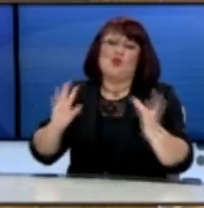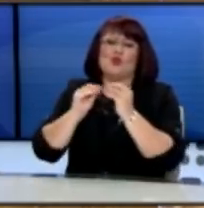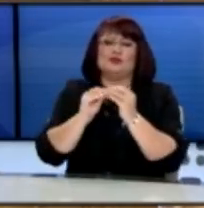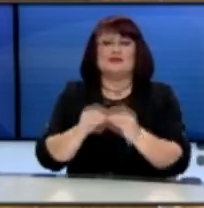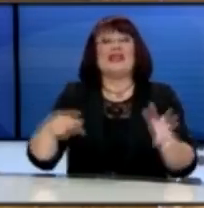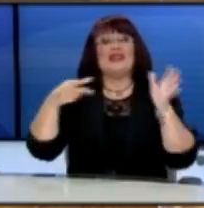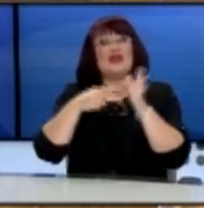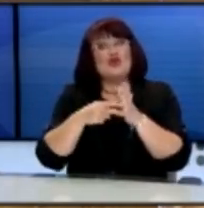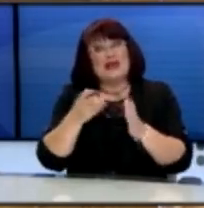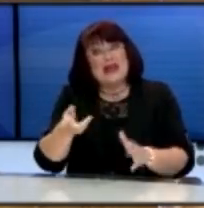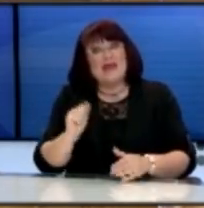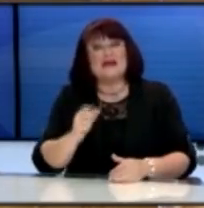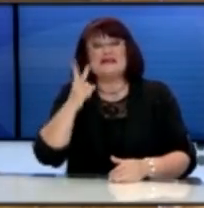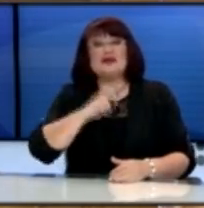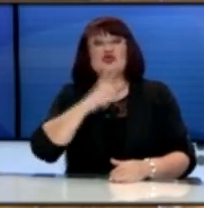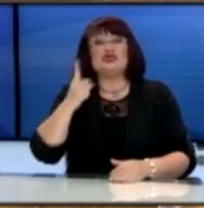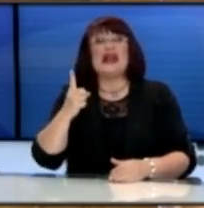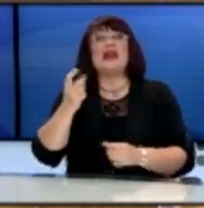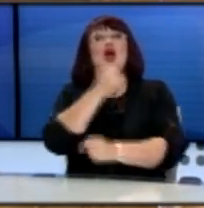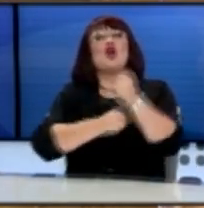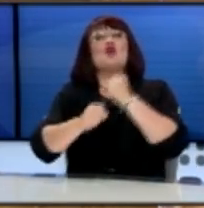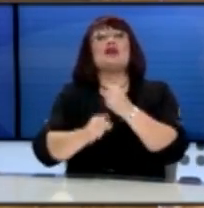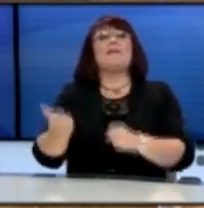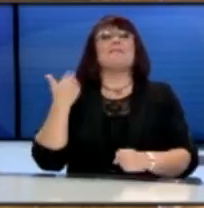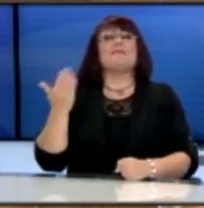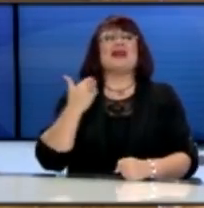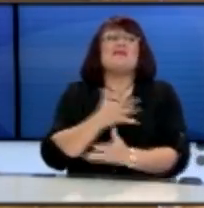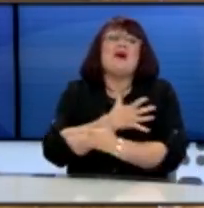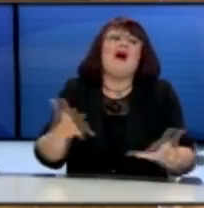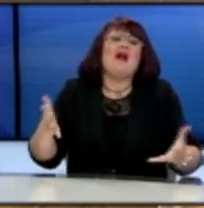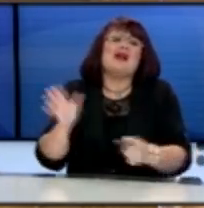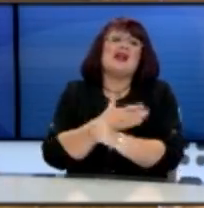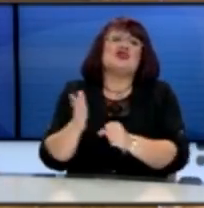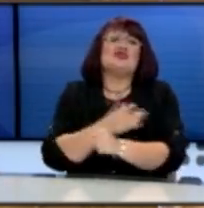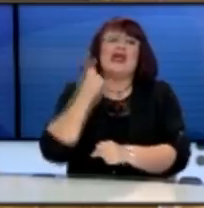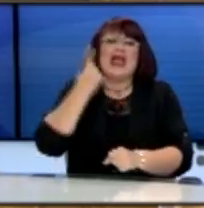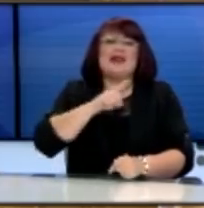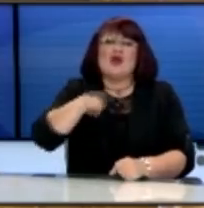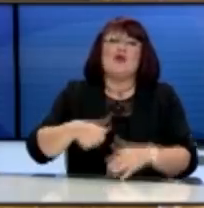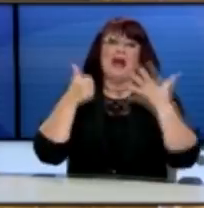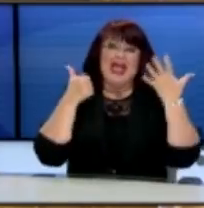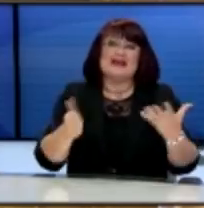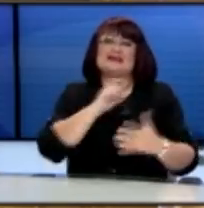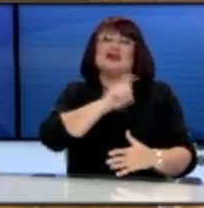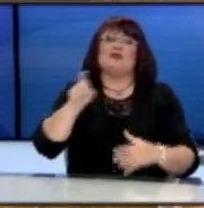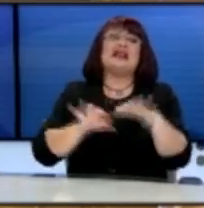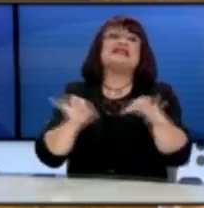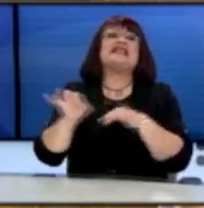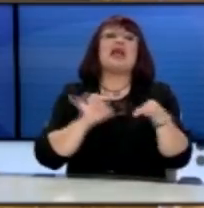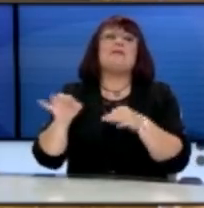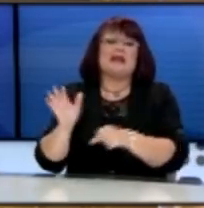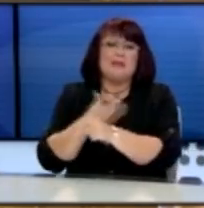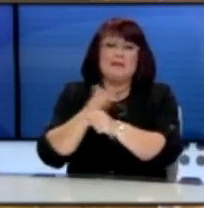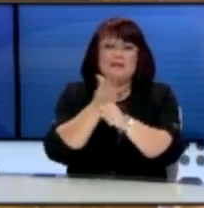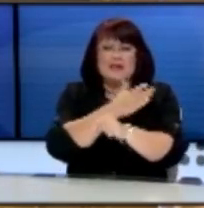Το 2000, 21 χρόνια πριν, ήταν η μεγαλύτερη καταστροφή. Κάηκαν 1,6 εκατομμύρια στρέμματα.